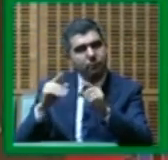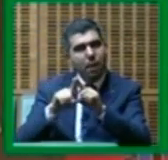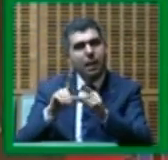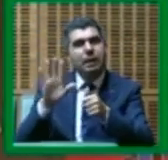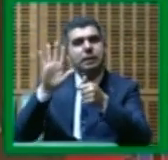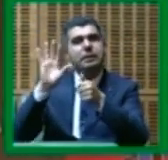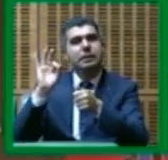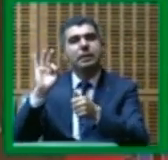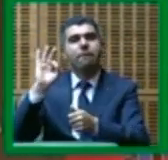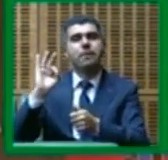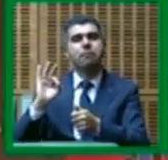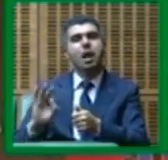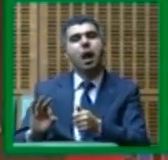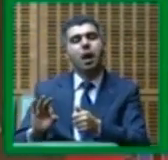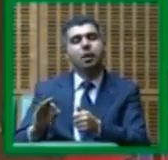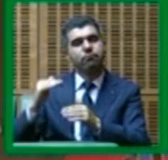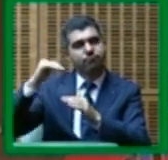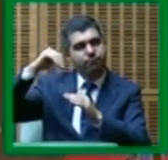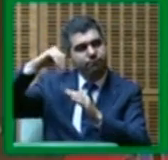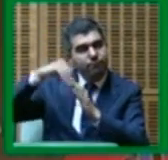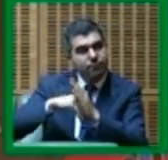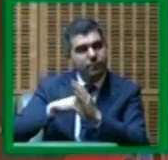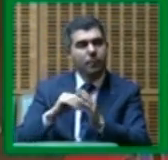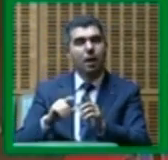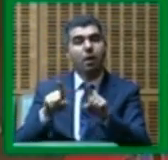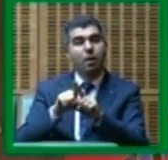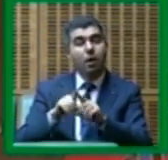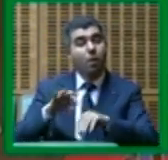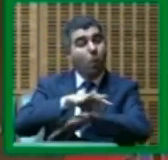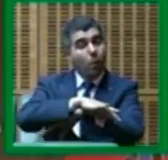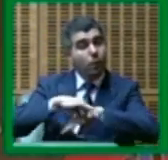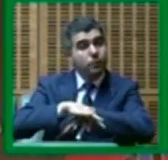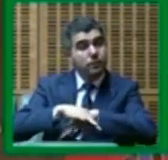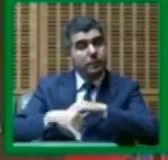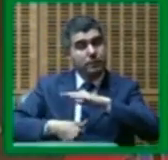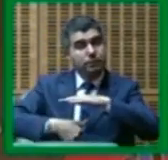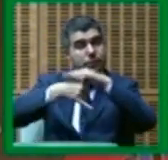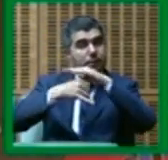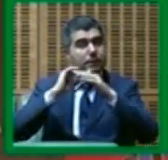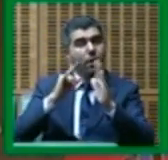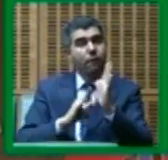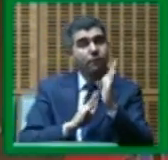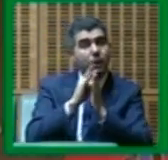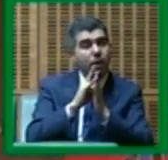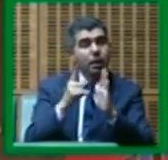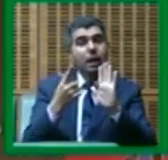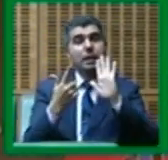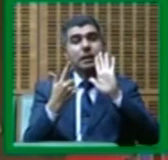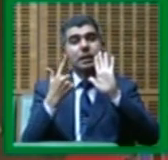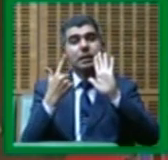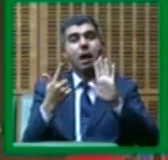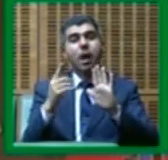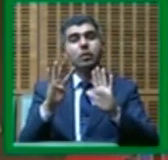شجع الخطوط الملكيه المغربيه بدعم من الحكومه اللي عطينا فيه حوالي 87 مليون درهم على اننا